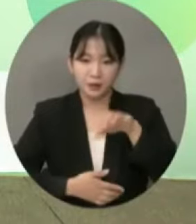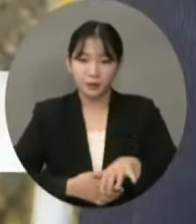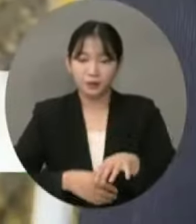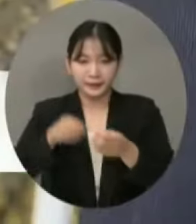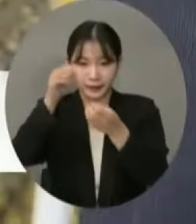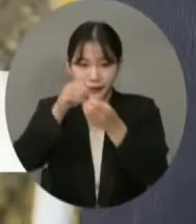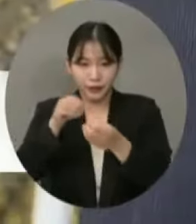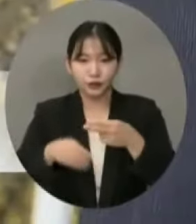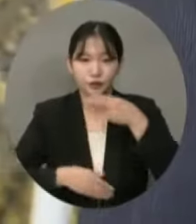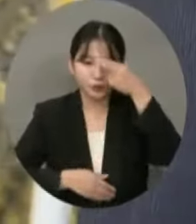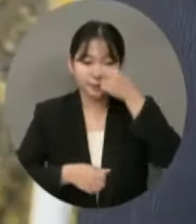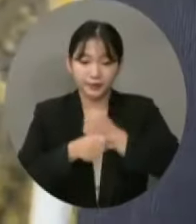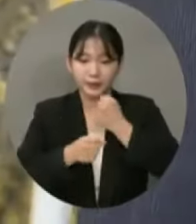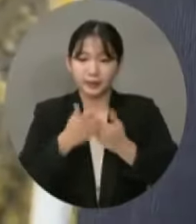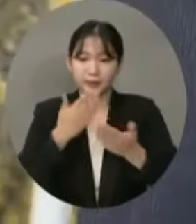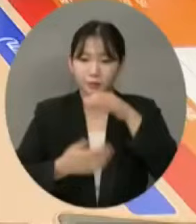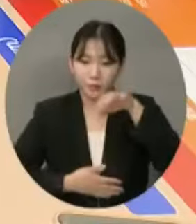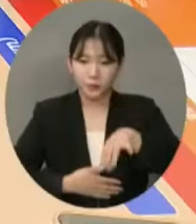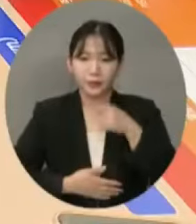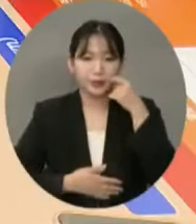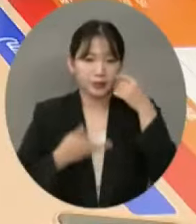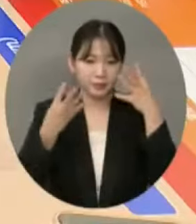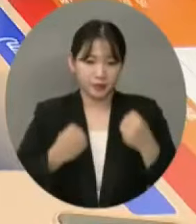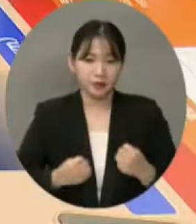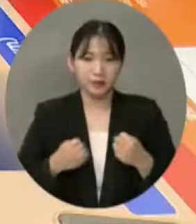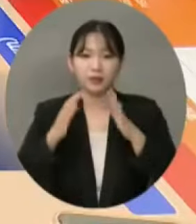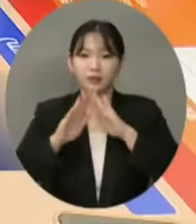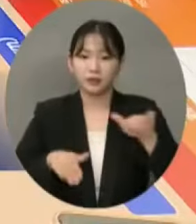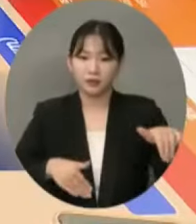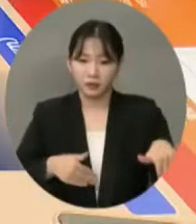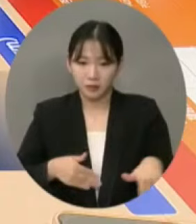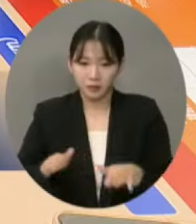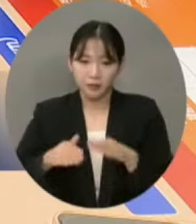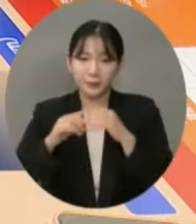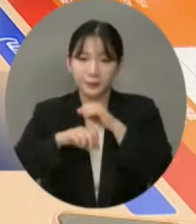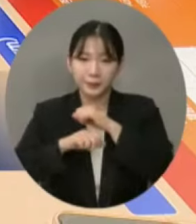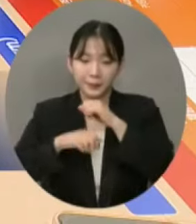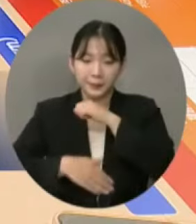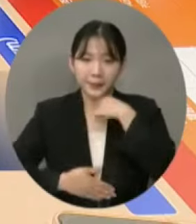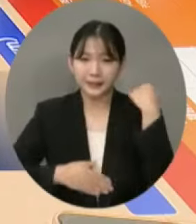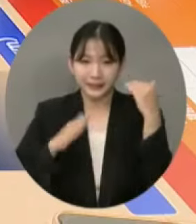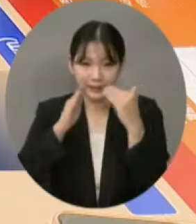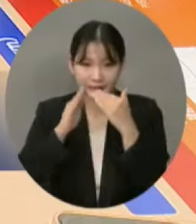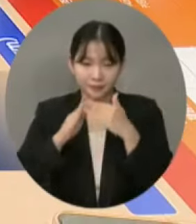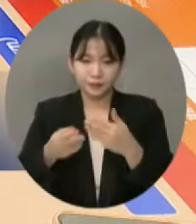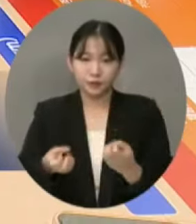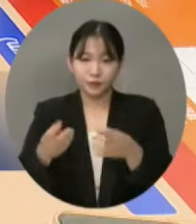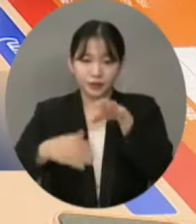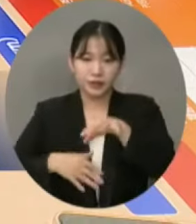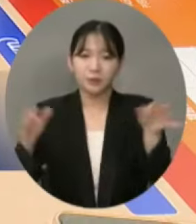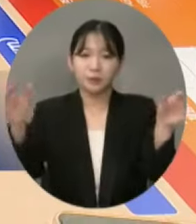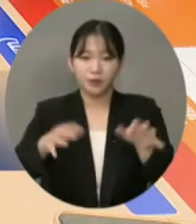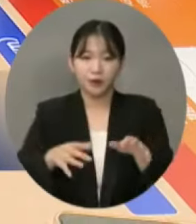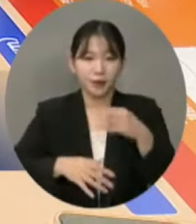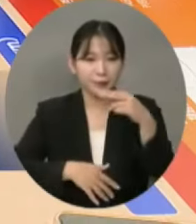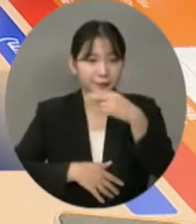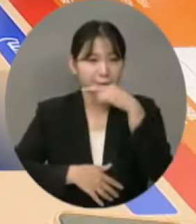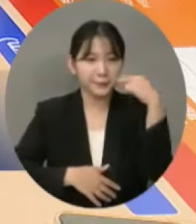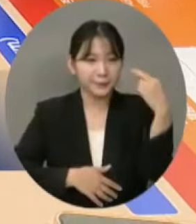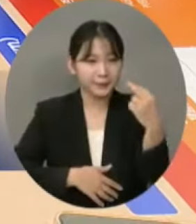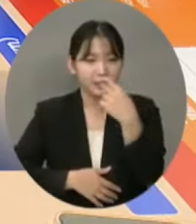만들기 체험장도 인기를 끌었습니다. 전라남도 이제 각자 맛집 같은 거 있어서 냄새만